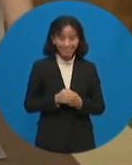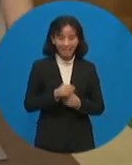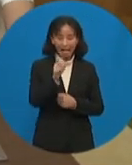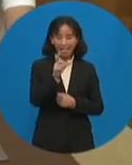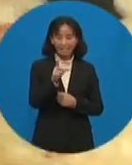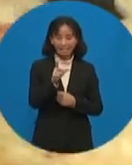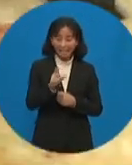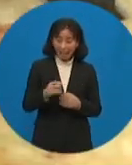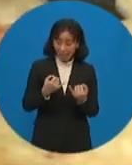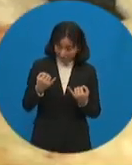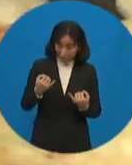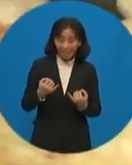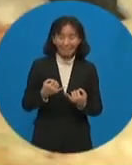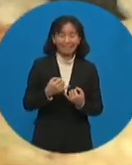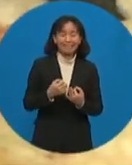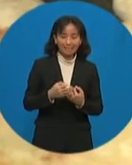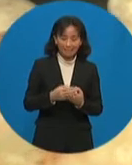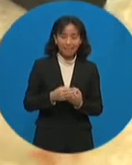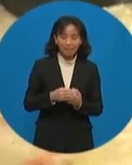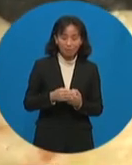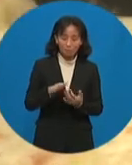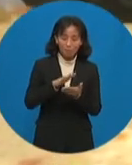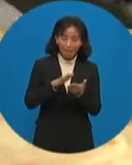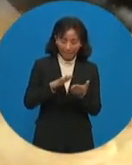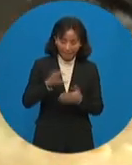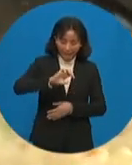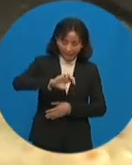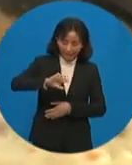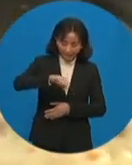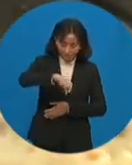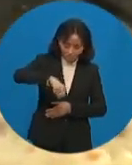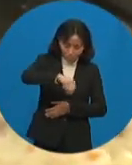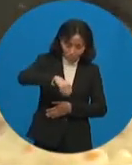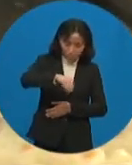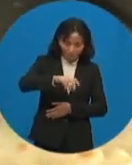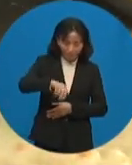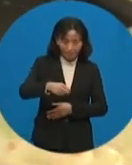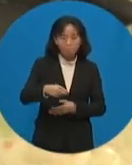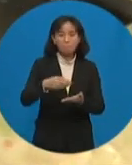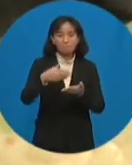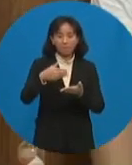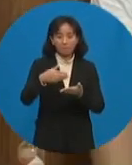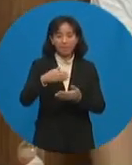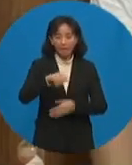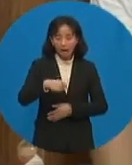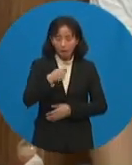ね、 ですね。 ちょっと混ぜて、 はい、 いただきますね。